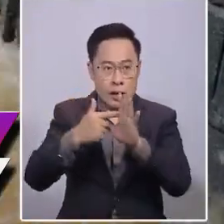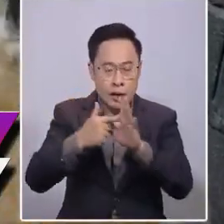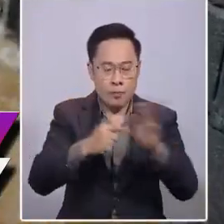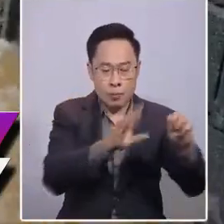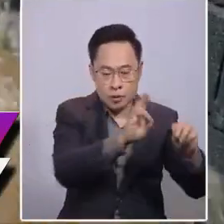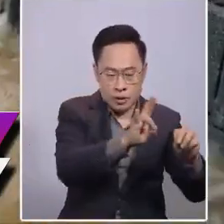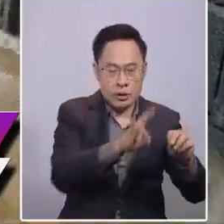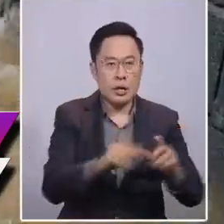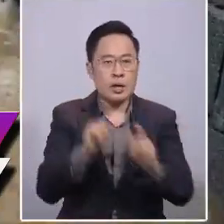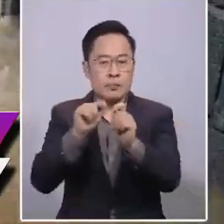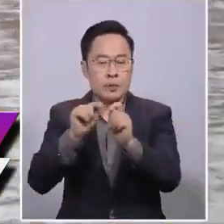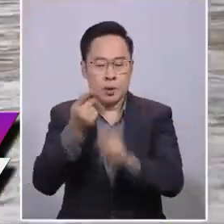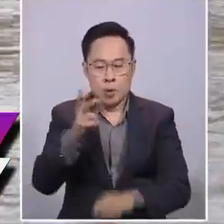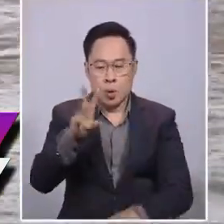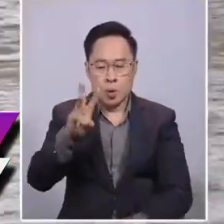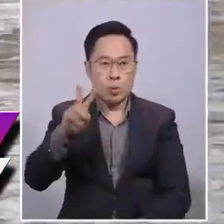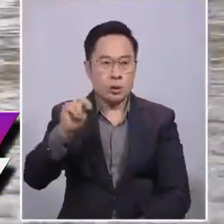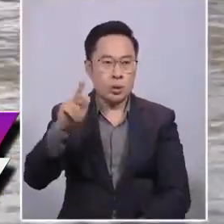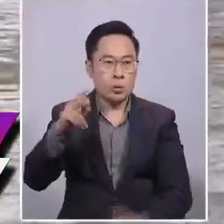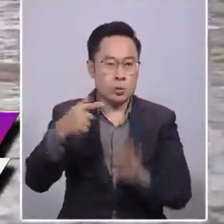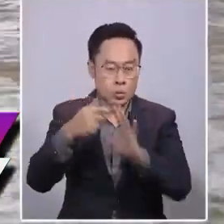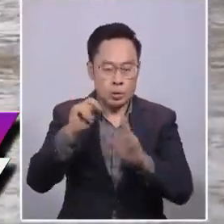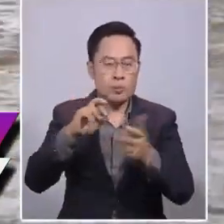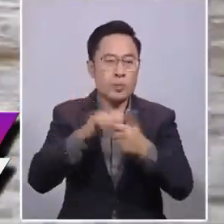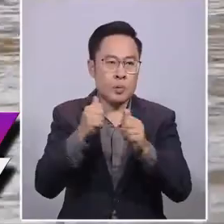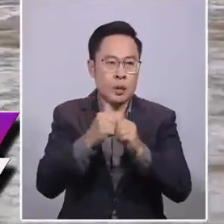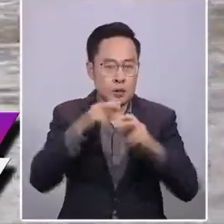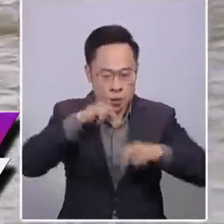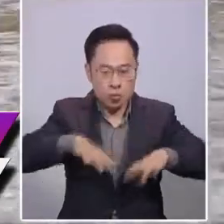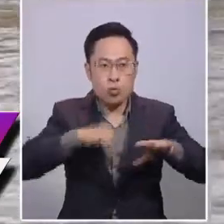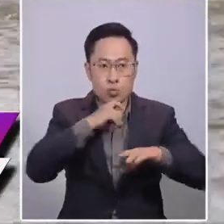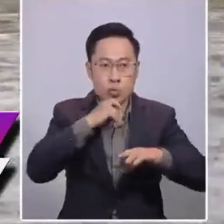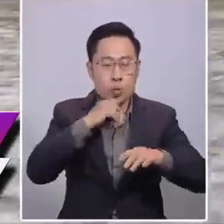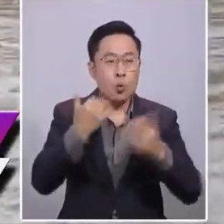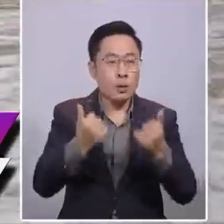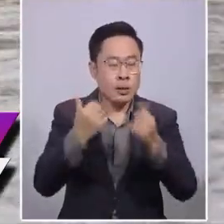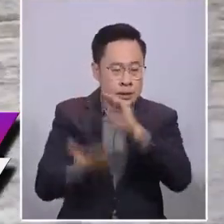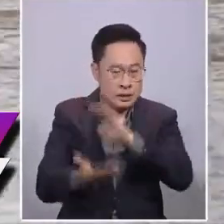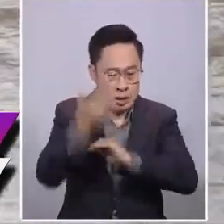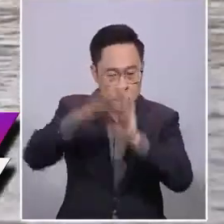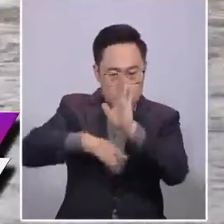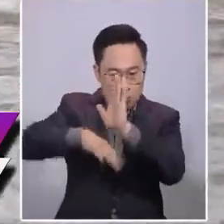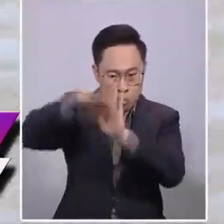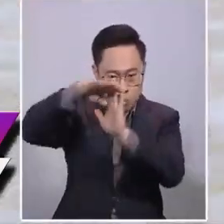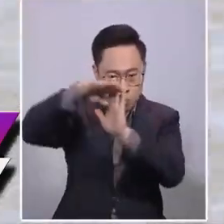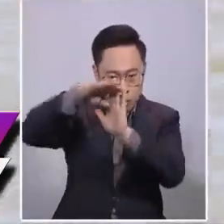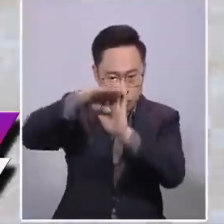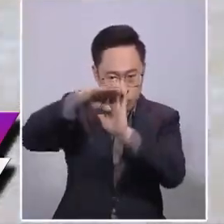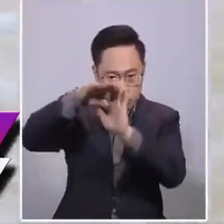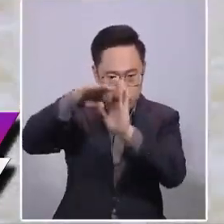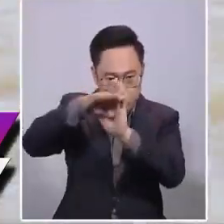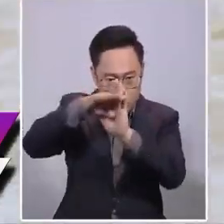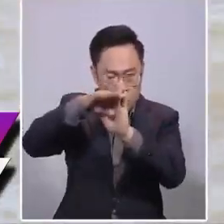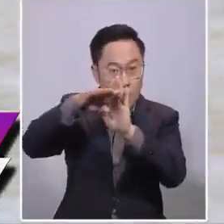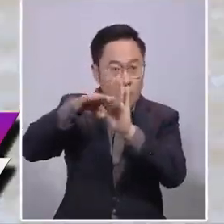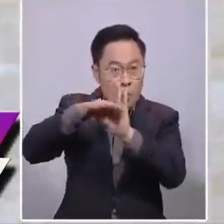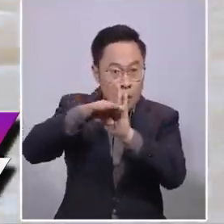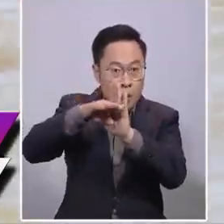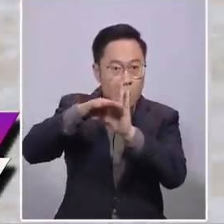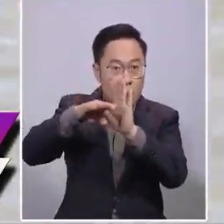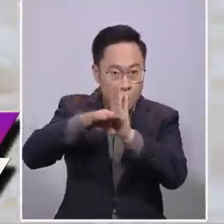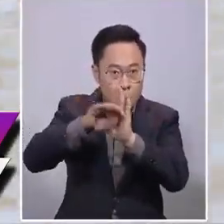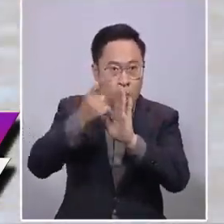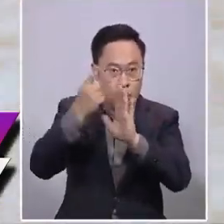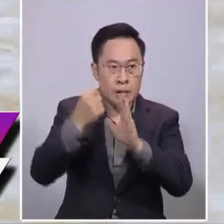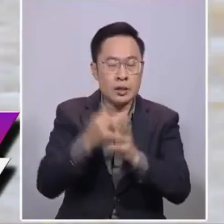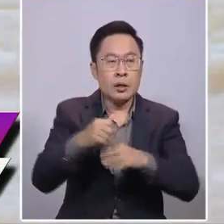ที่ตำบลควนขนุนตอนนี้ก็ถูกน้ำท่วมหนักเช้าวันนี้ระดับน้ำก็ลดลงอย่างต่อเนื่องชาวบ้านตอนนี้หลายคนก็เริ่ม